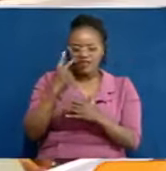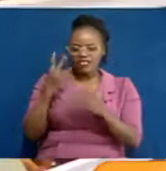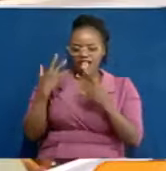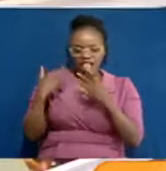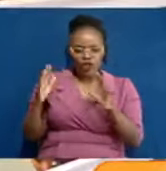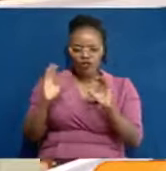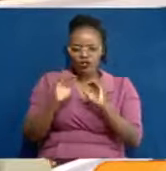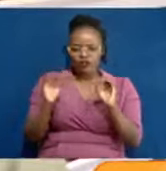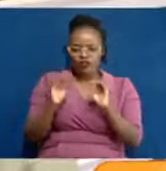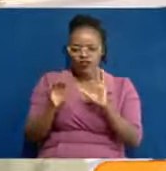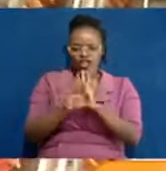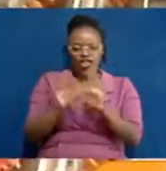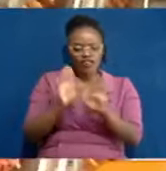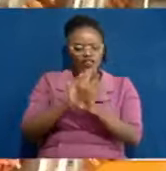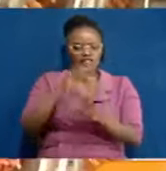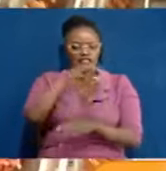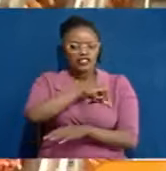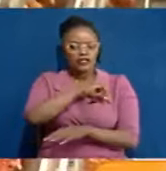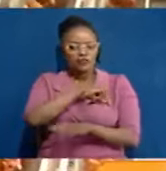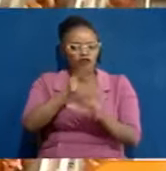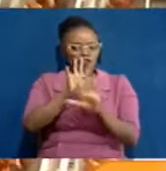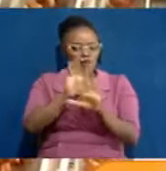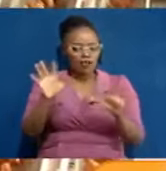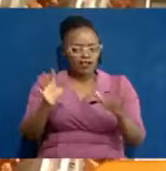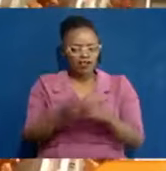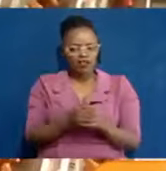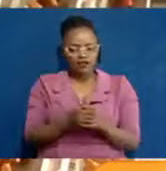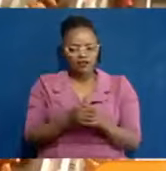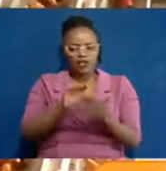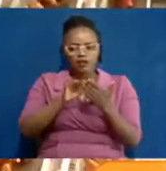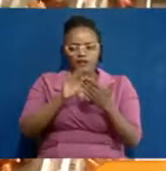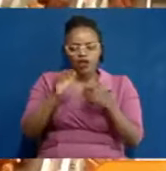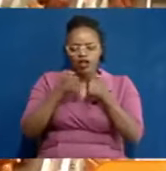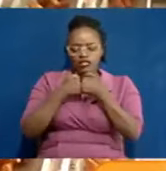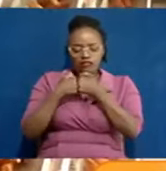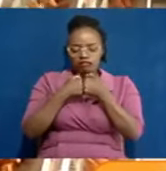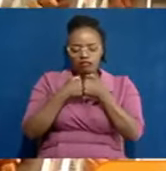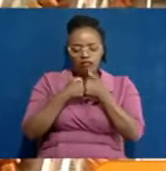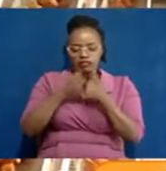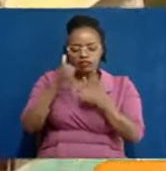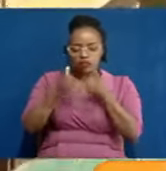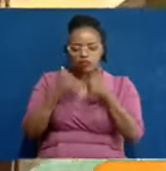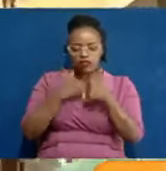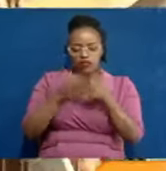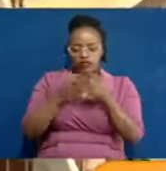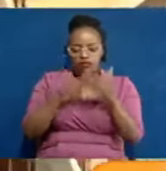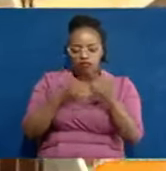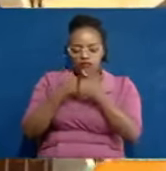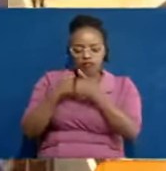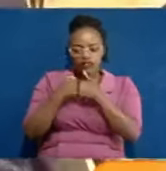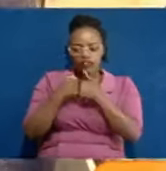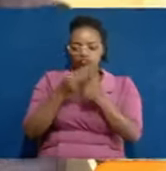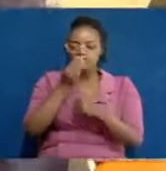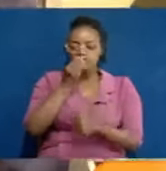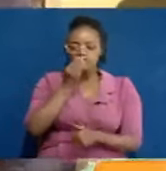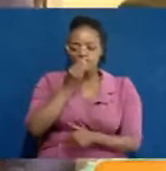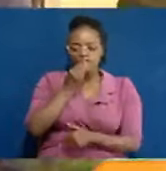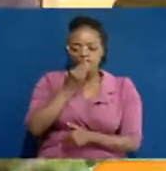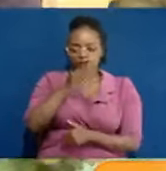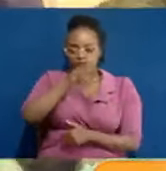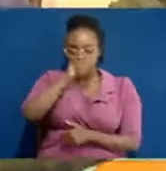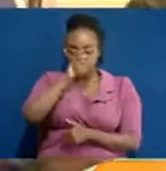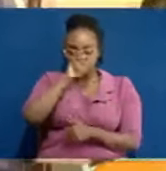kwao, kila kitu ni faida. Sana sana changamoto yenye kwapo ni changamoto ya feeds.